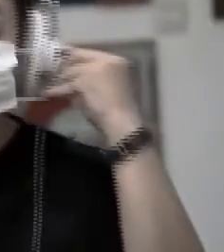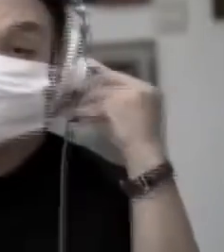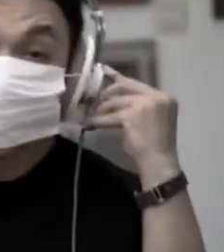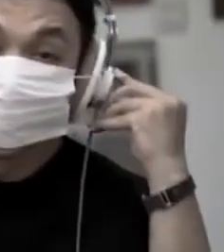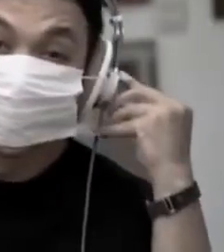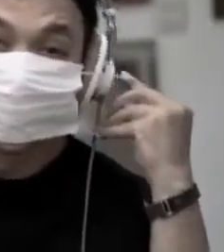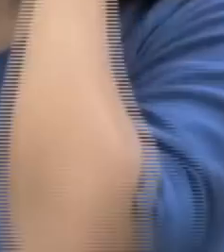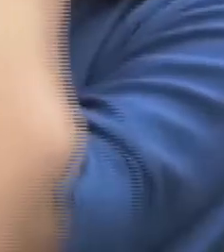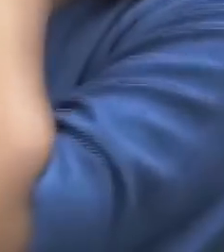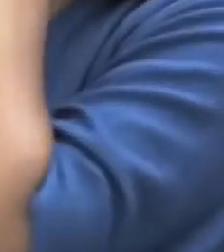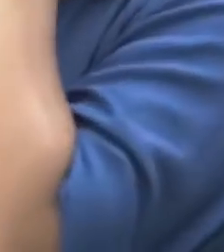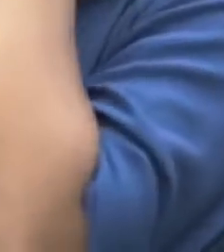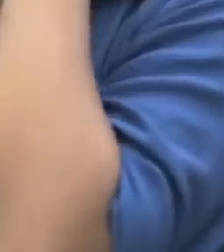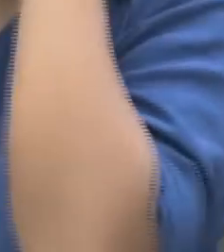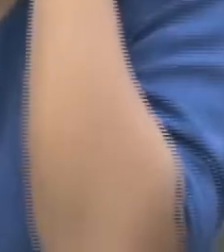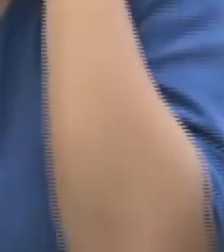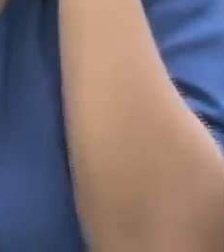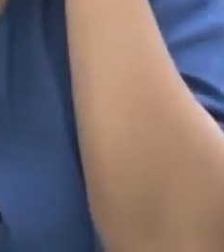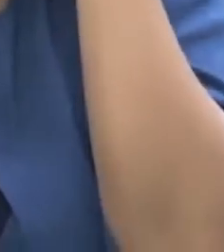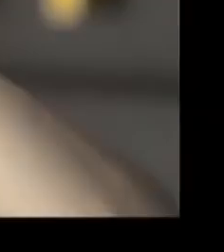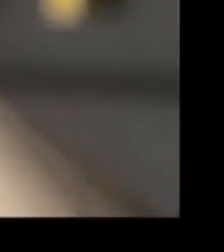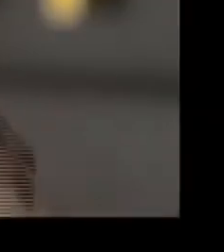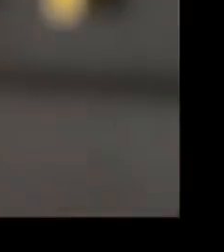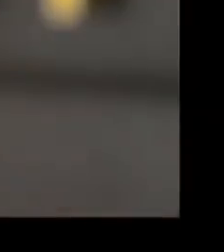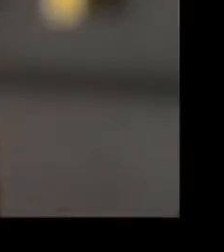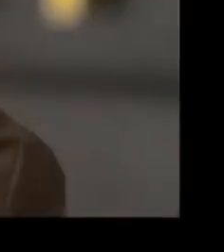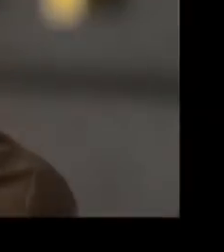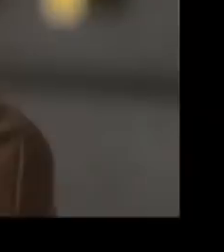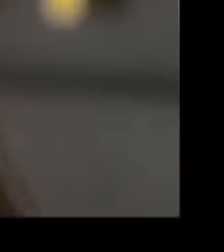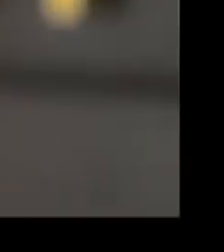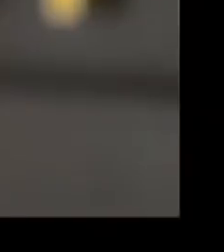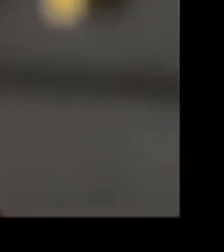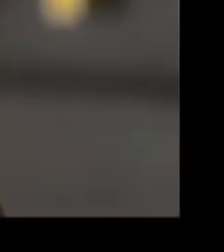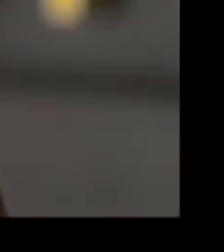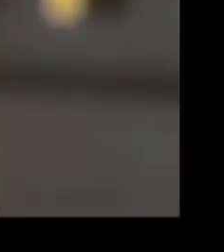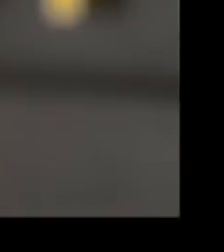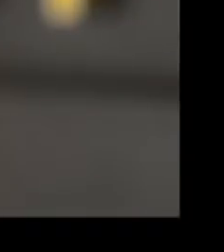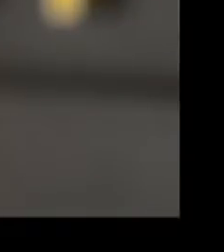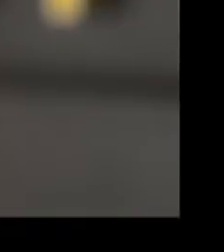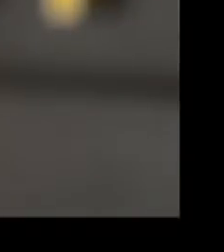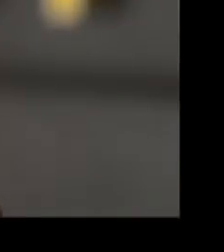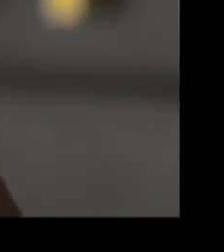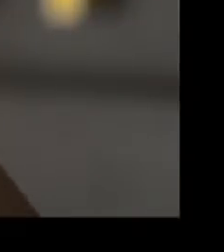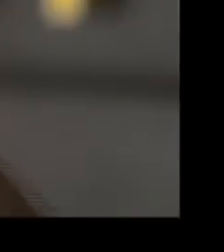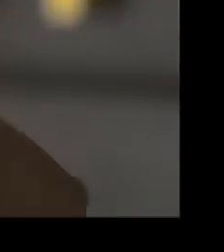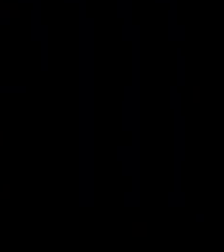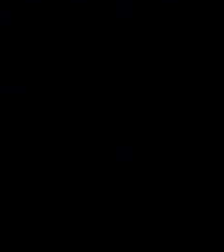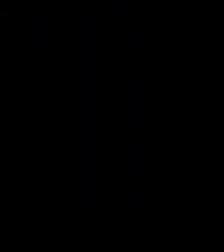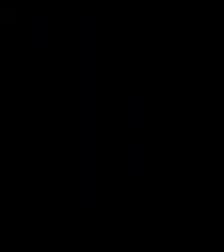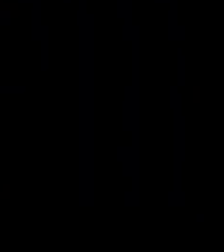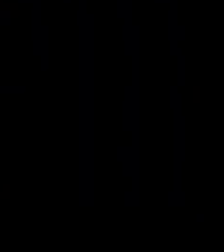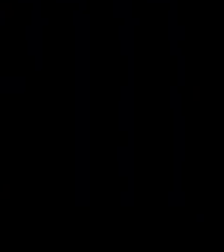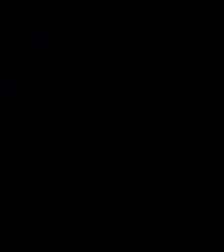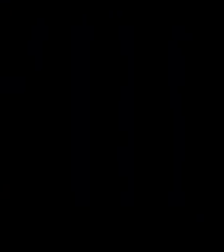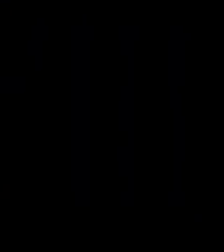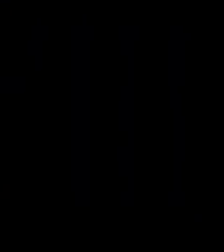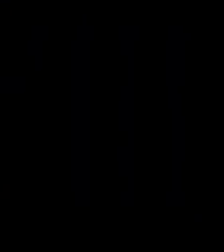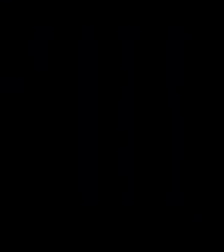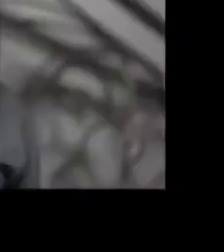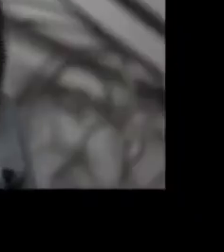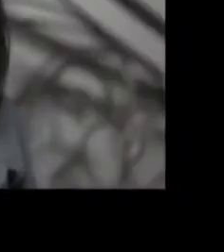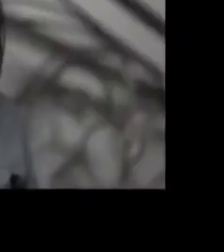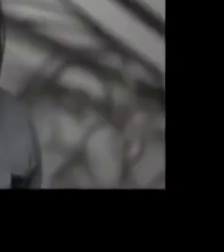Pakailah maskermu, Jagalah jarakmu, cuci tanganmu selalu. kita